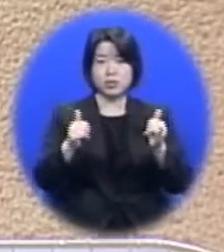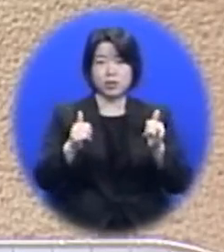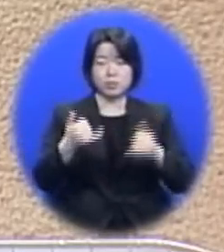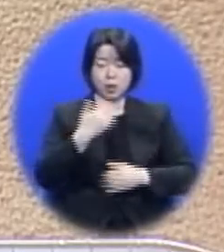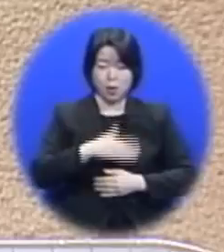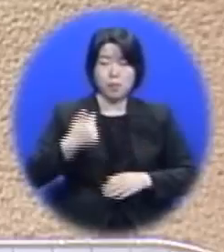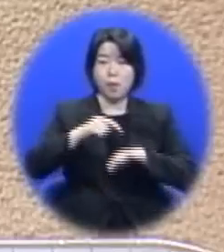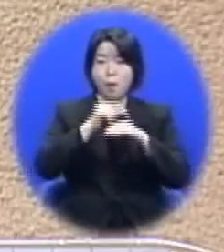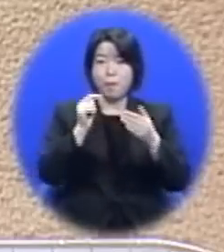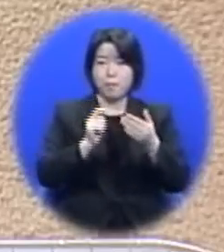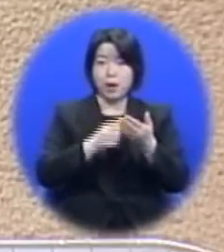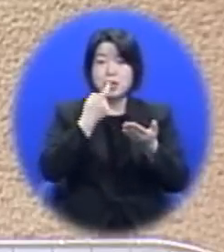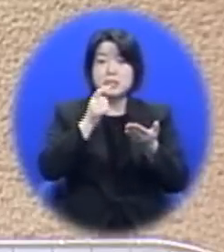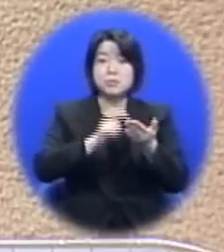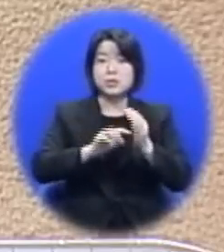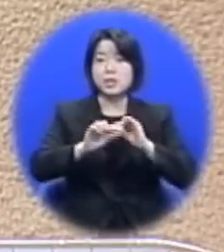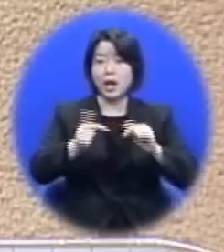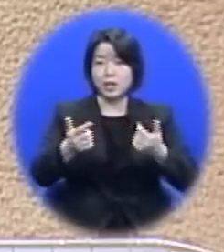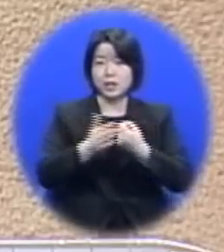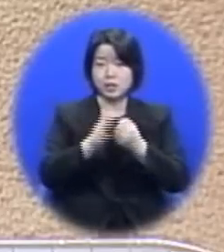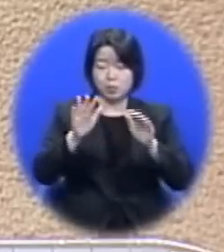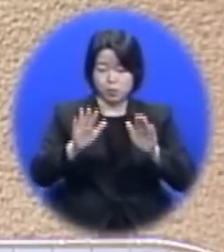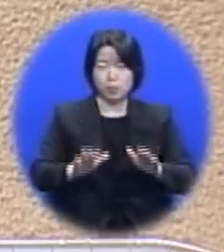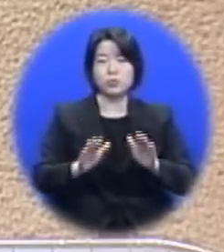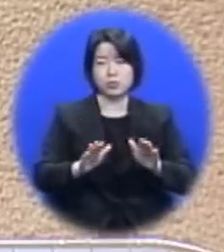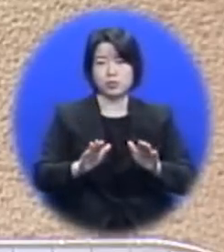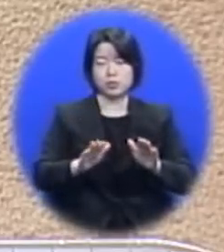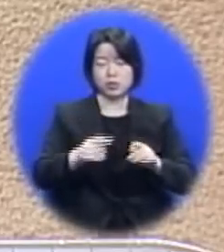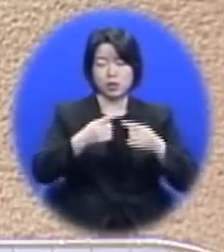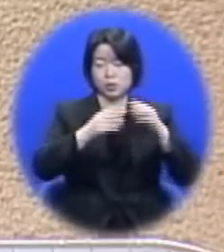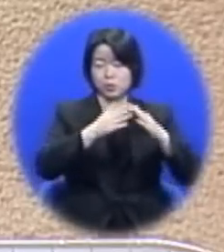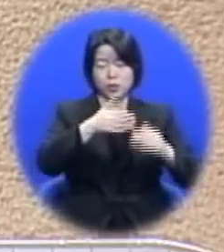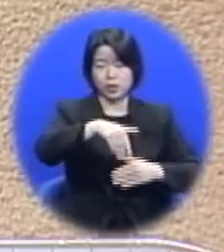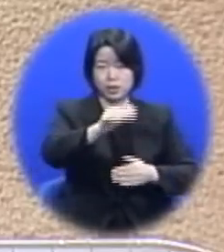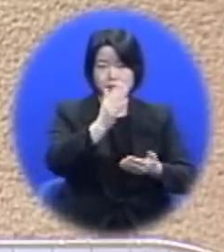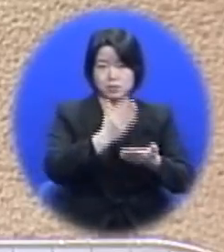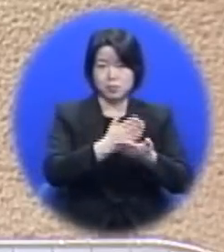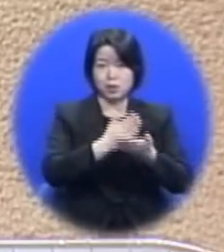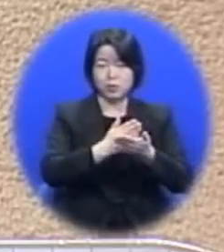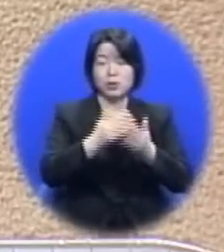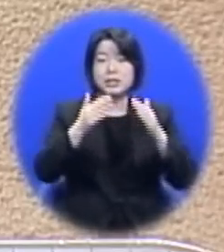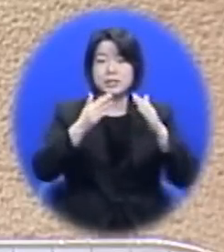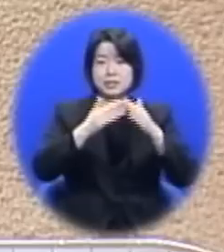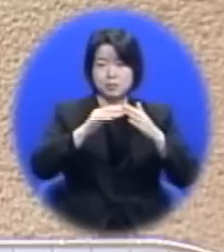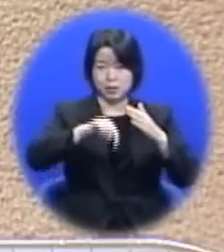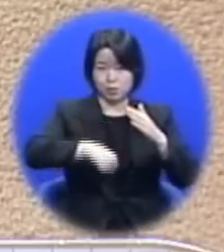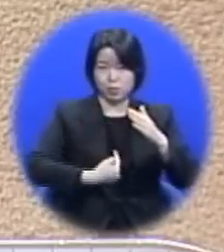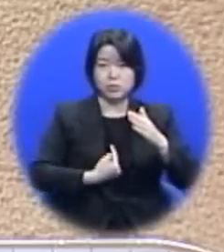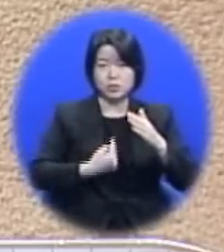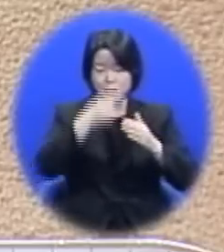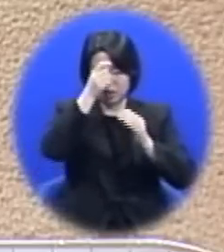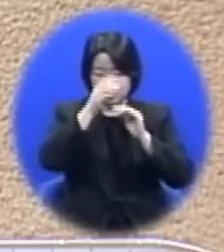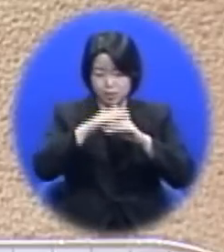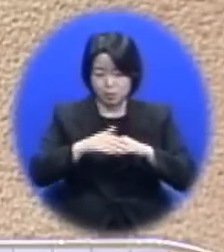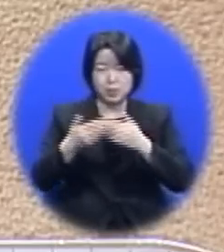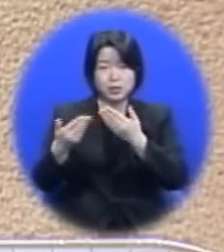몸도 마음도 쉽지 않은데 오늘은 교회 나가지 마시고 집에서 혼자 예배